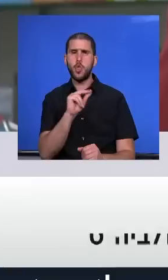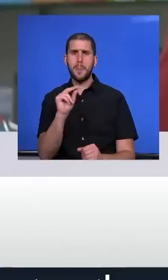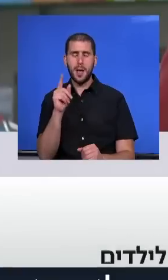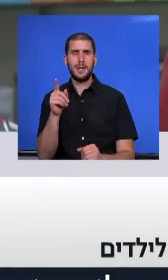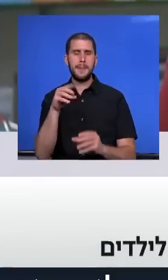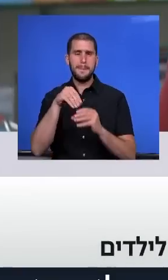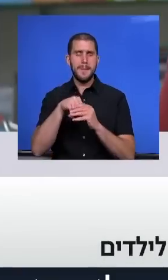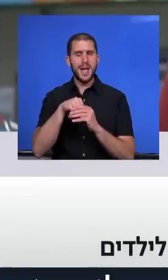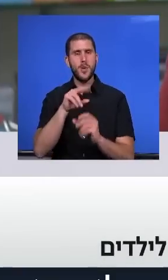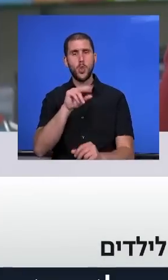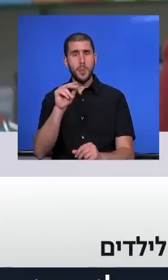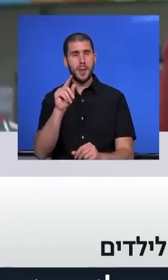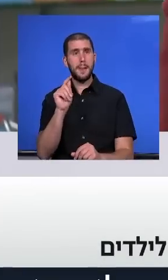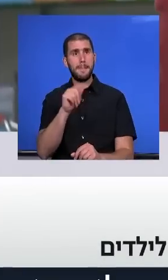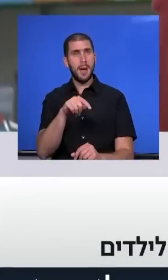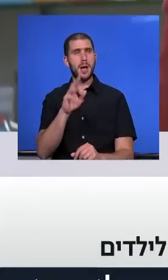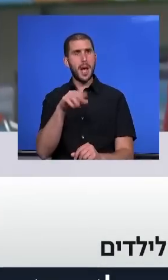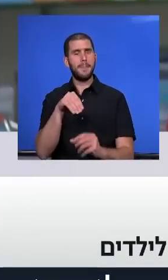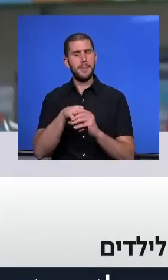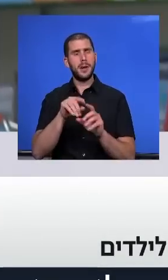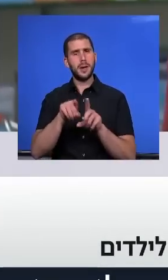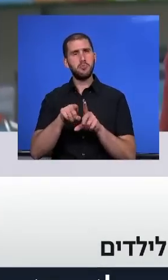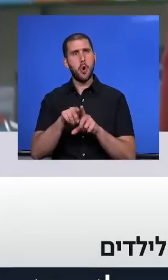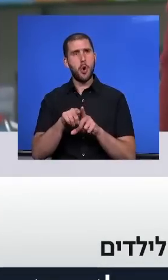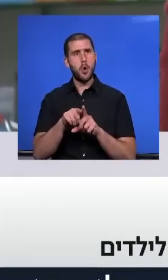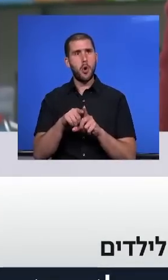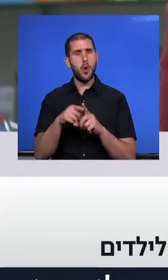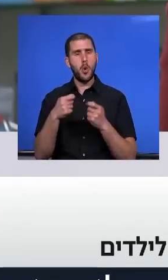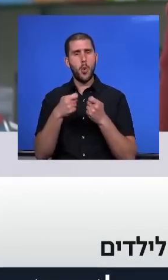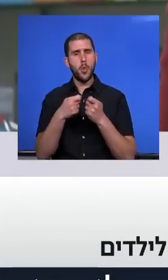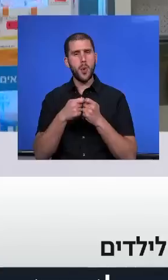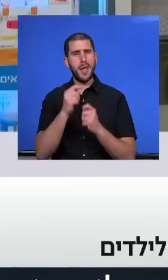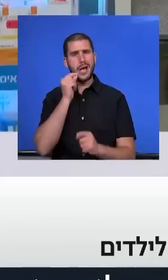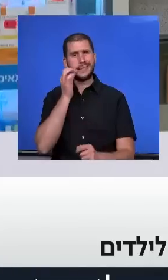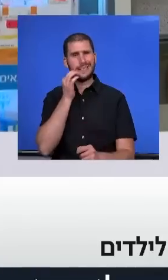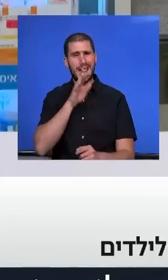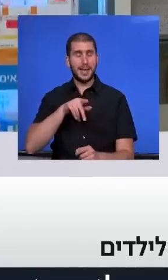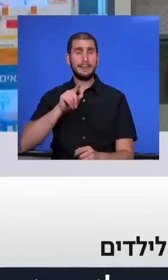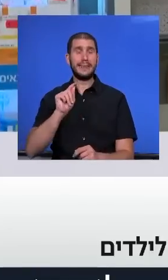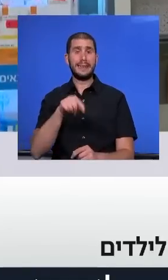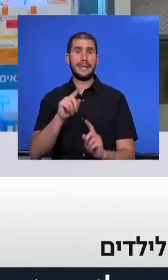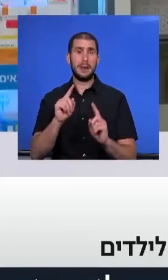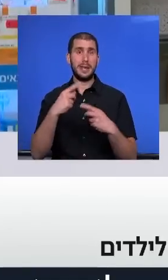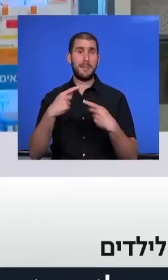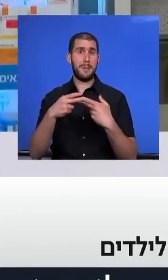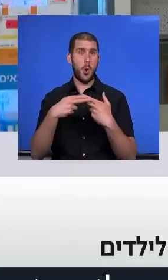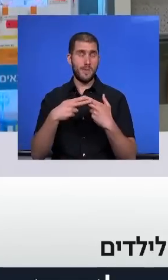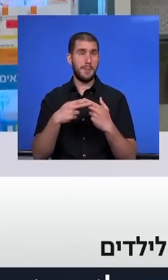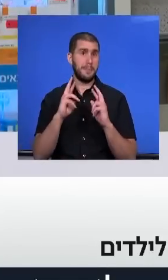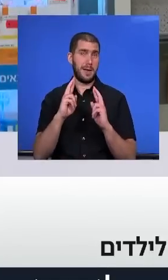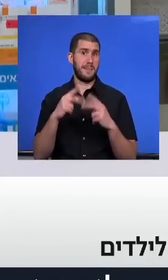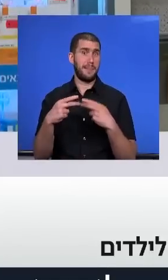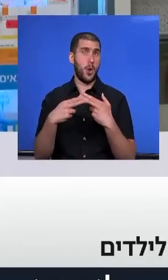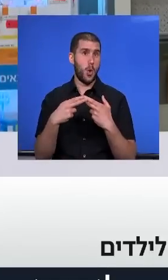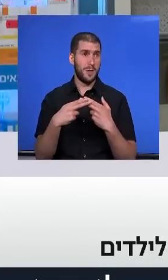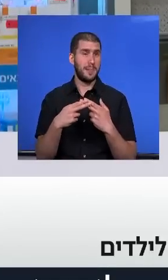מרכיב דומה, שמגיע בצורת גומי לעיסה לילדים. זה יגיע בימים הקרובים, בתקווה שיגיע בימים הקרובים,